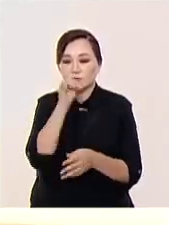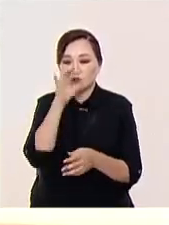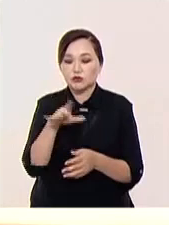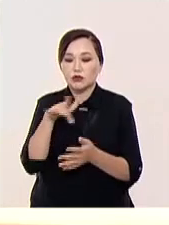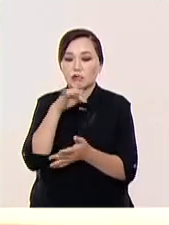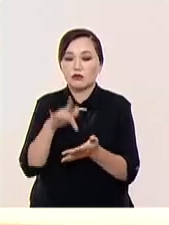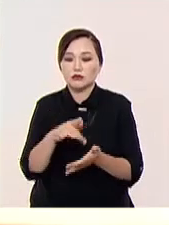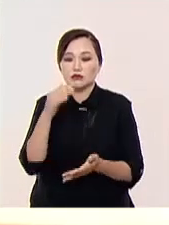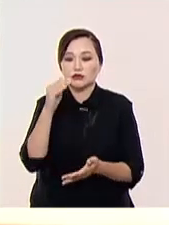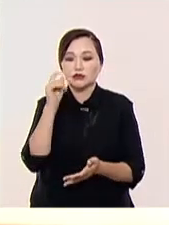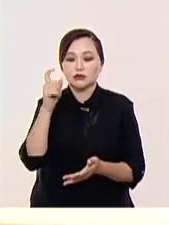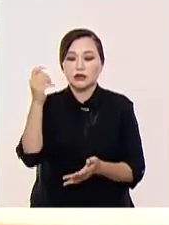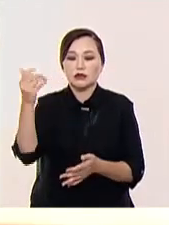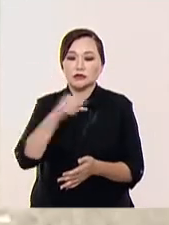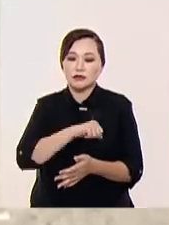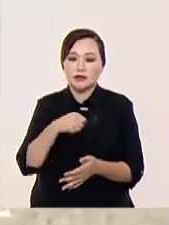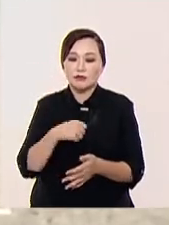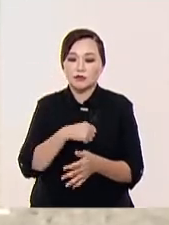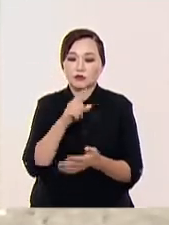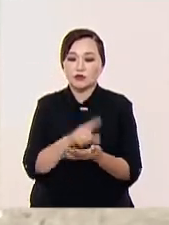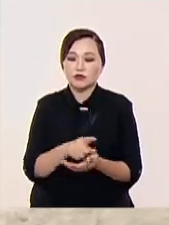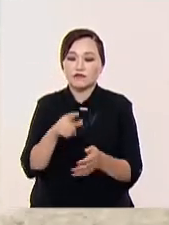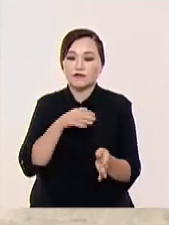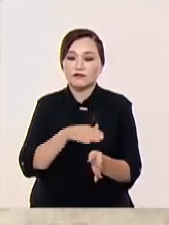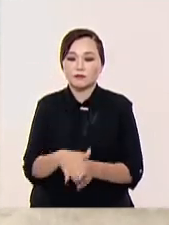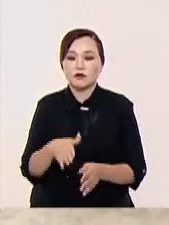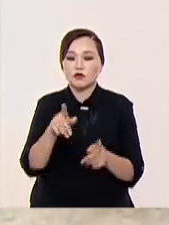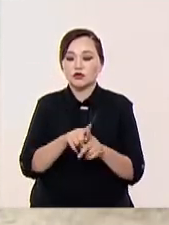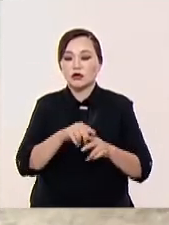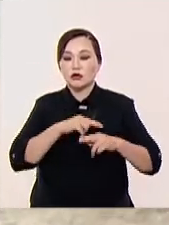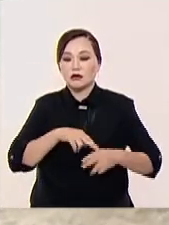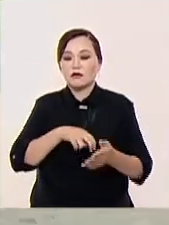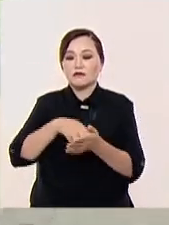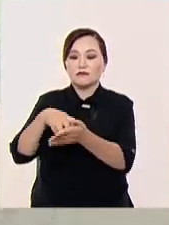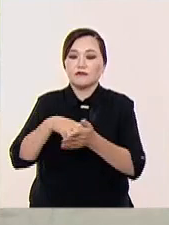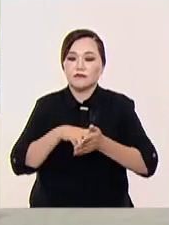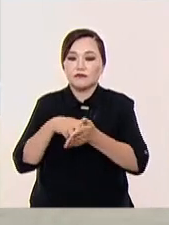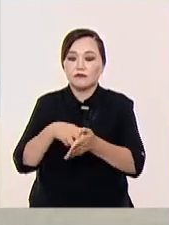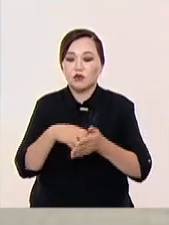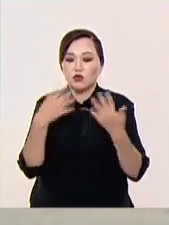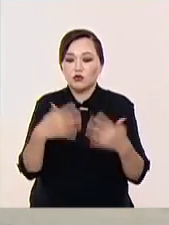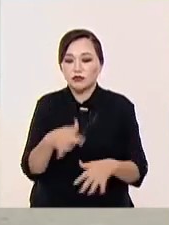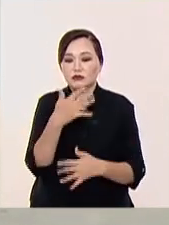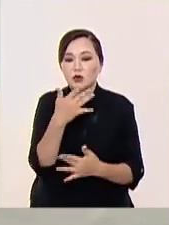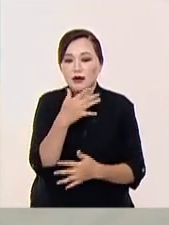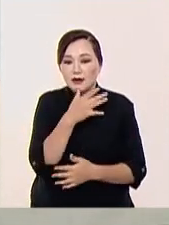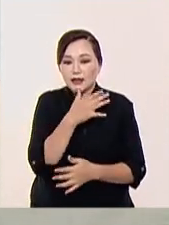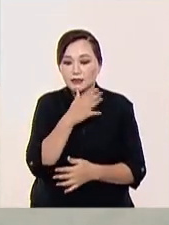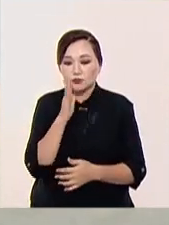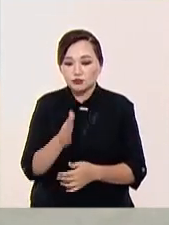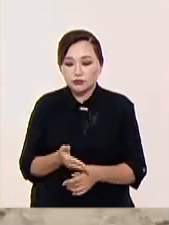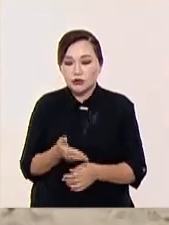қалалық ЖКХ бөлімі өз тарапынан өткізуге тиіс. Осылайша әріптестеріне хат жазысып жүргелі біраз жылдың жүзі болыпты. Ал қала